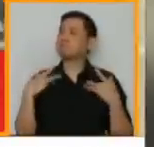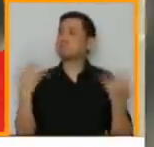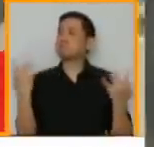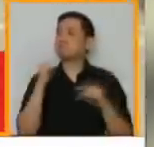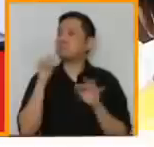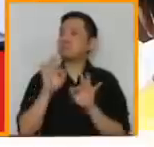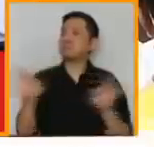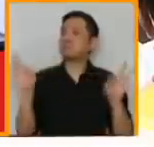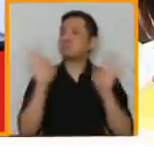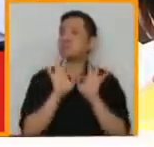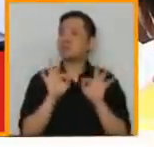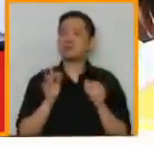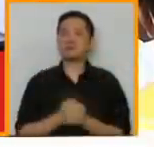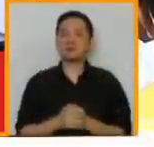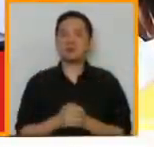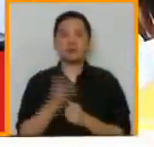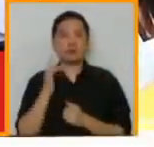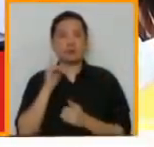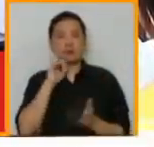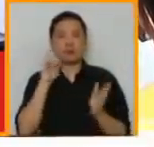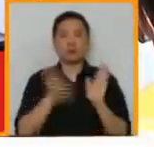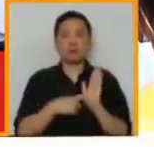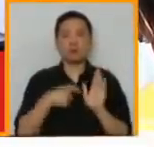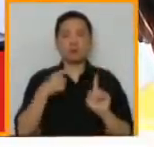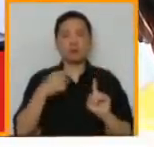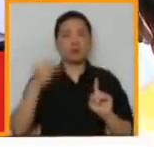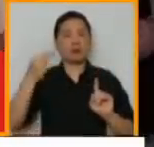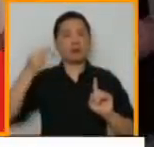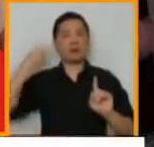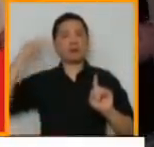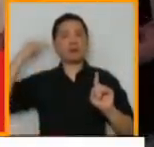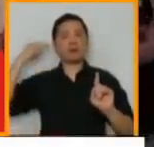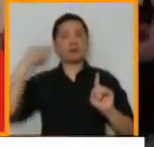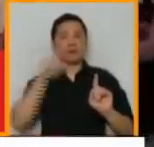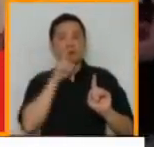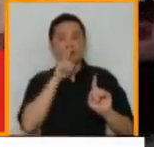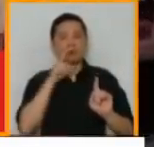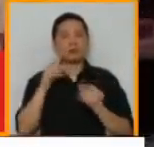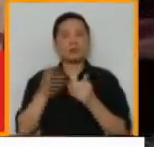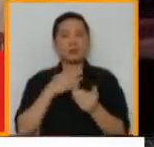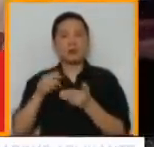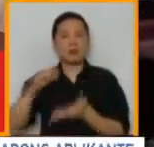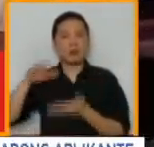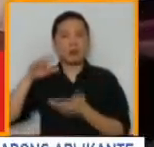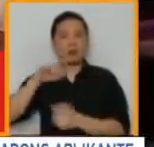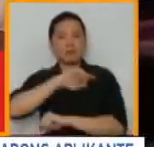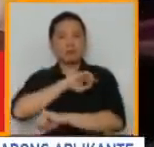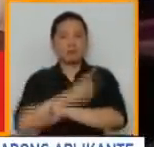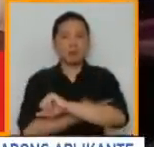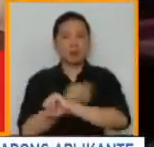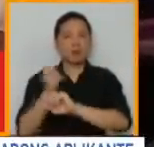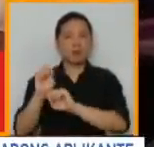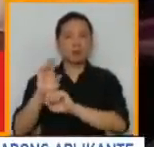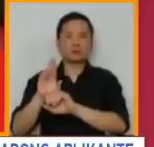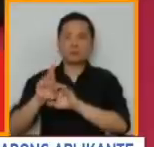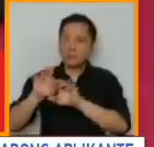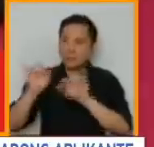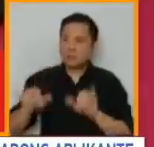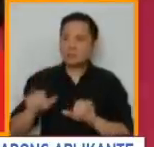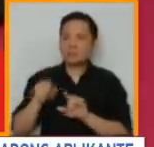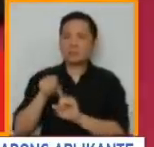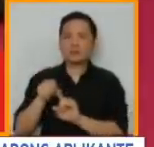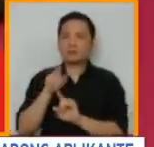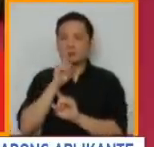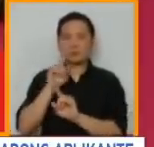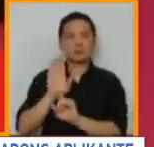ng kasaysayan na hindi mabubuwal ng kahit anong kayamanan, kapangyarihan o makinarya ang kagustuhan ng taong bayan.